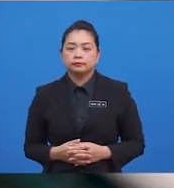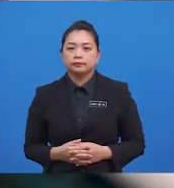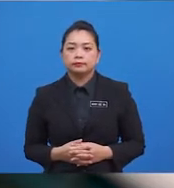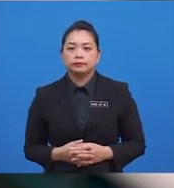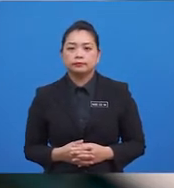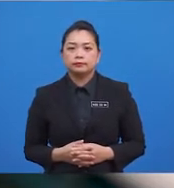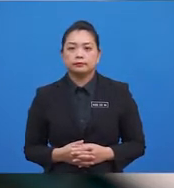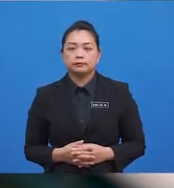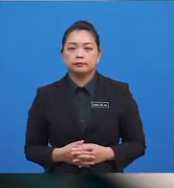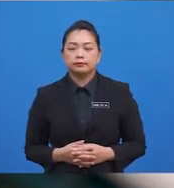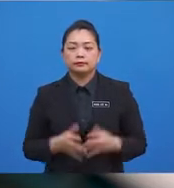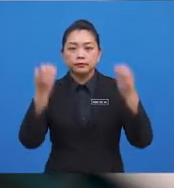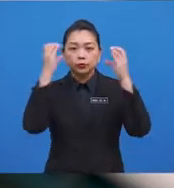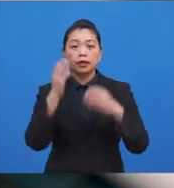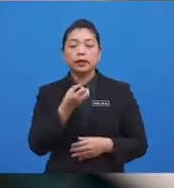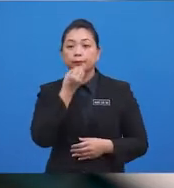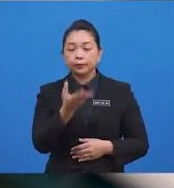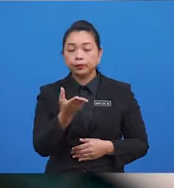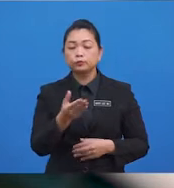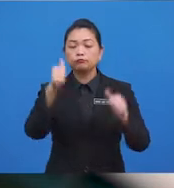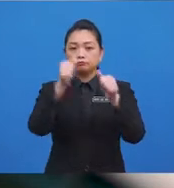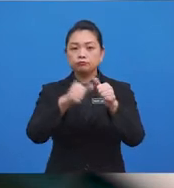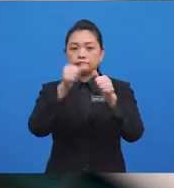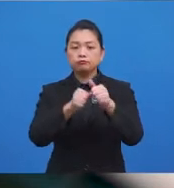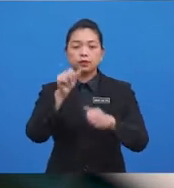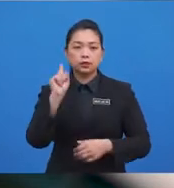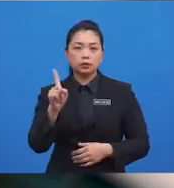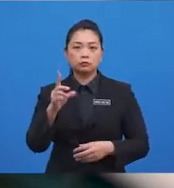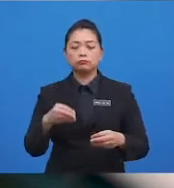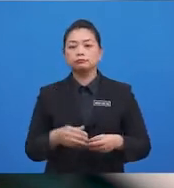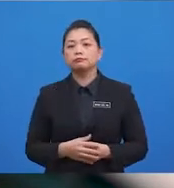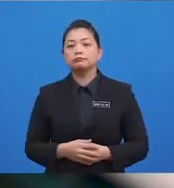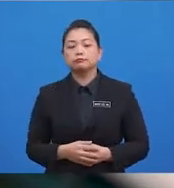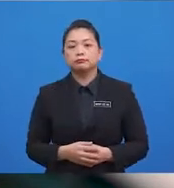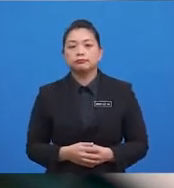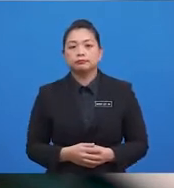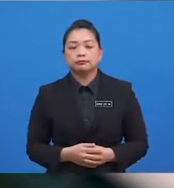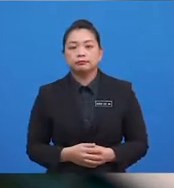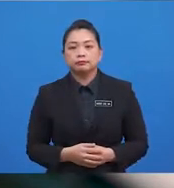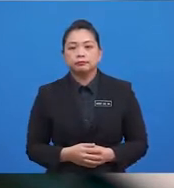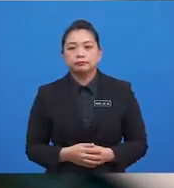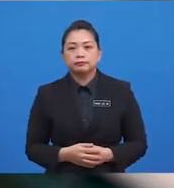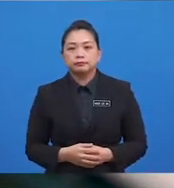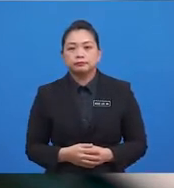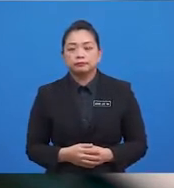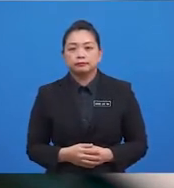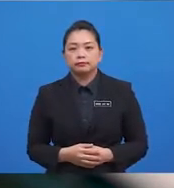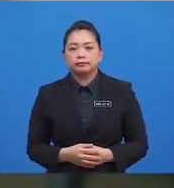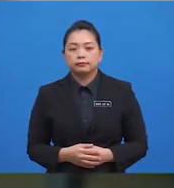Paparan seterusnya, cikgu akan terangkan satu persatu bentangan bagi setiap bentuk tiga